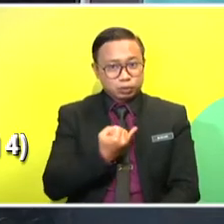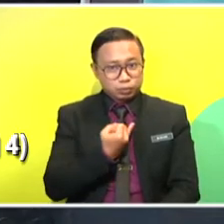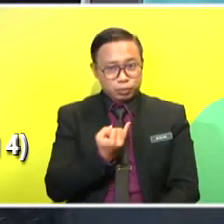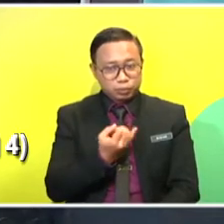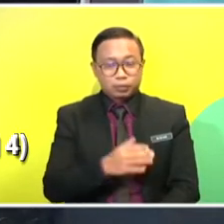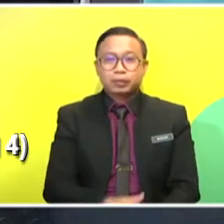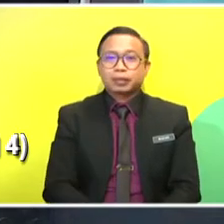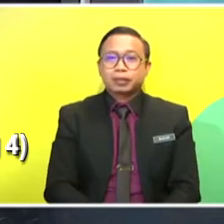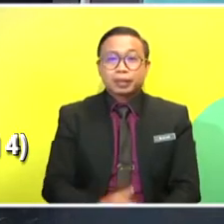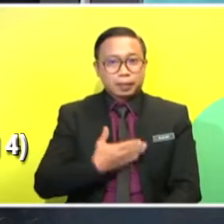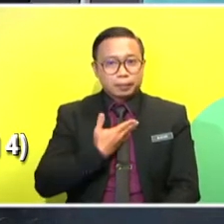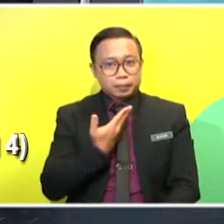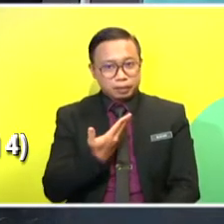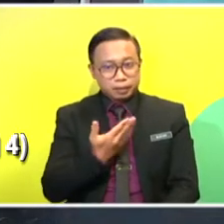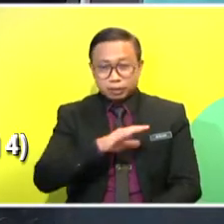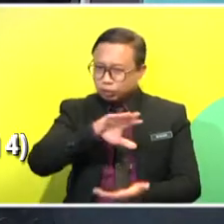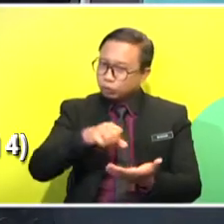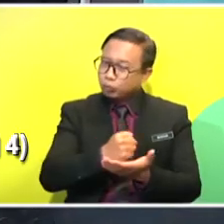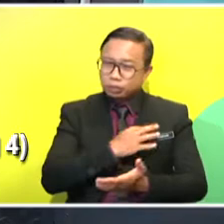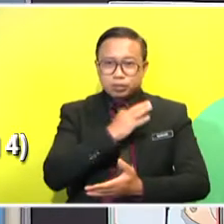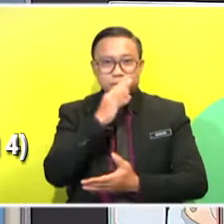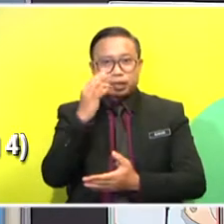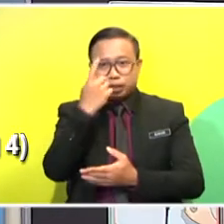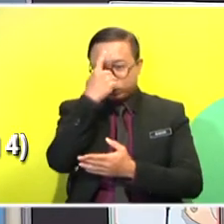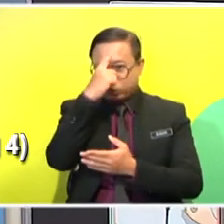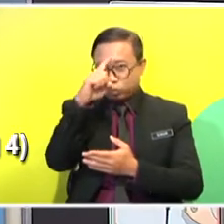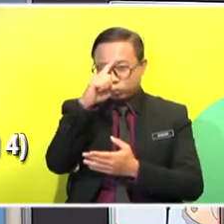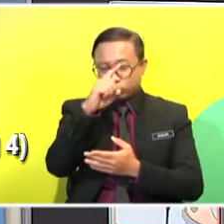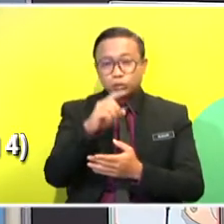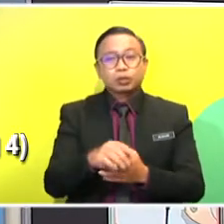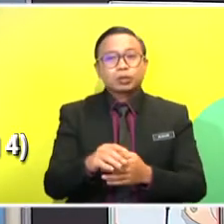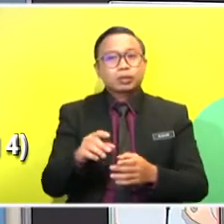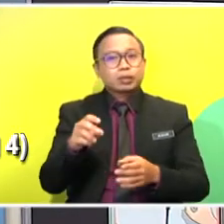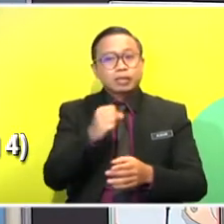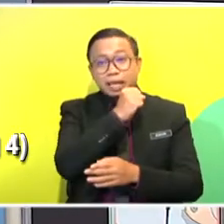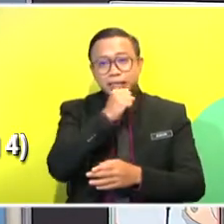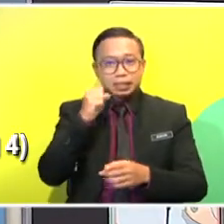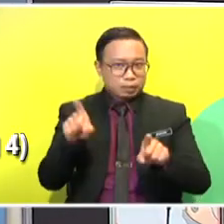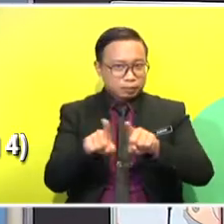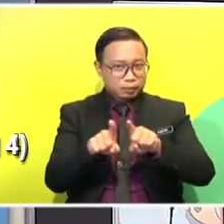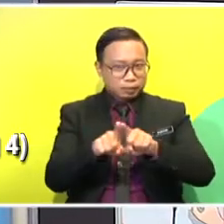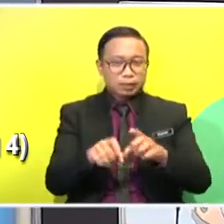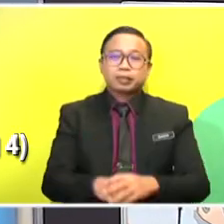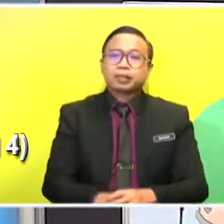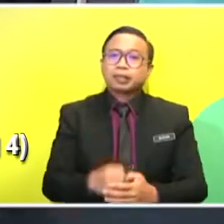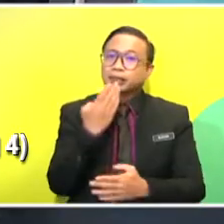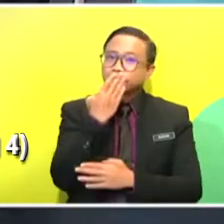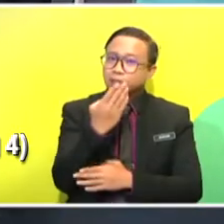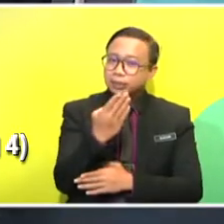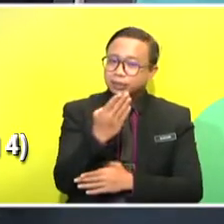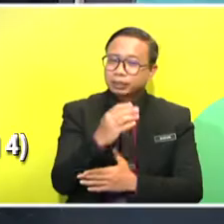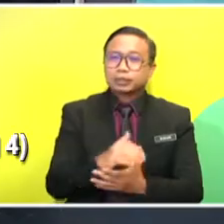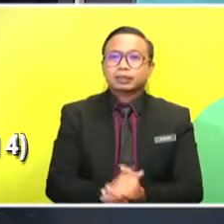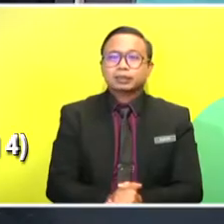Macam mana murid-murid di rumah? Semuanya dah bersemangat dan telah sama-sama menyanyikan lagu. Baik, terima kasih pada Nisa